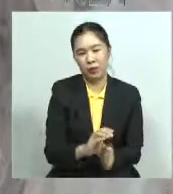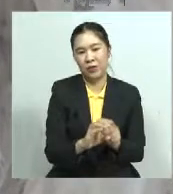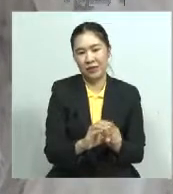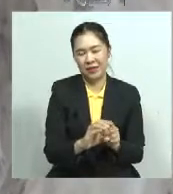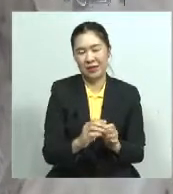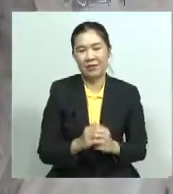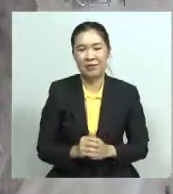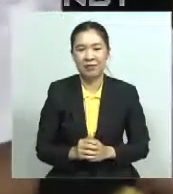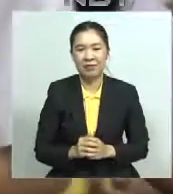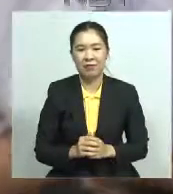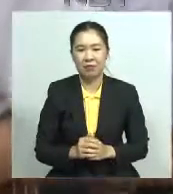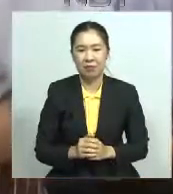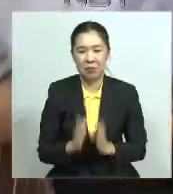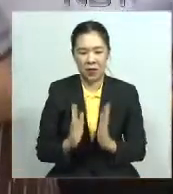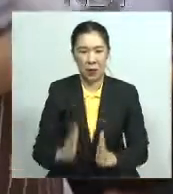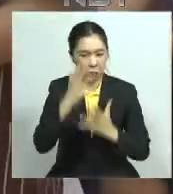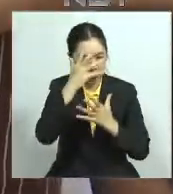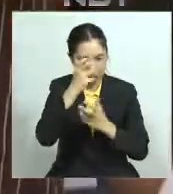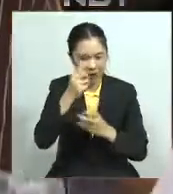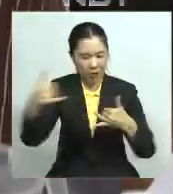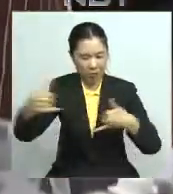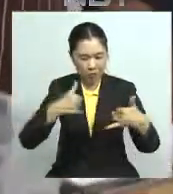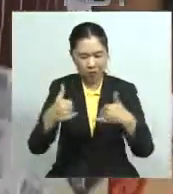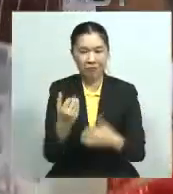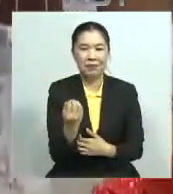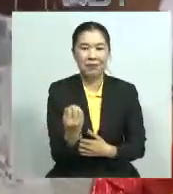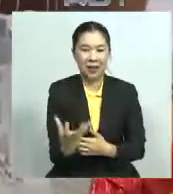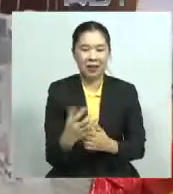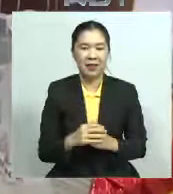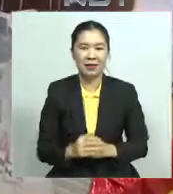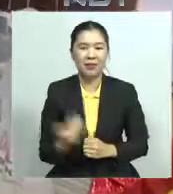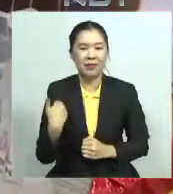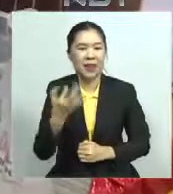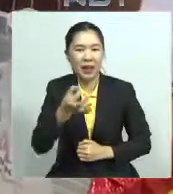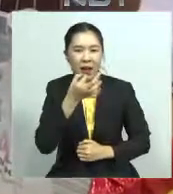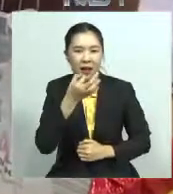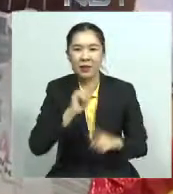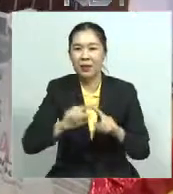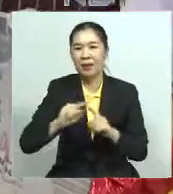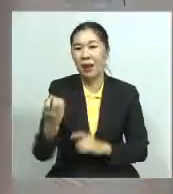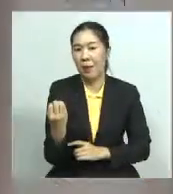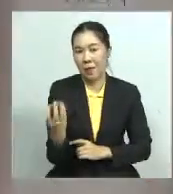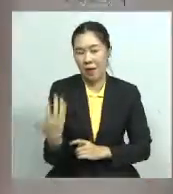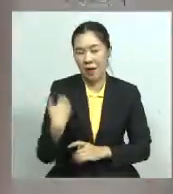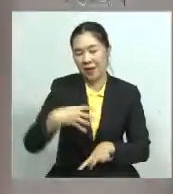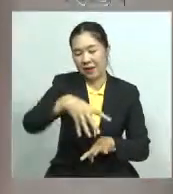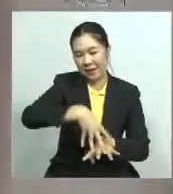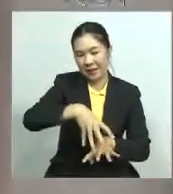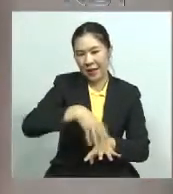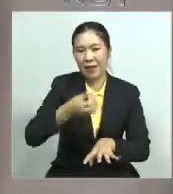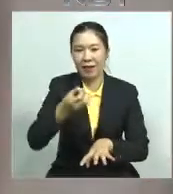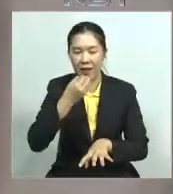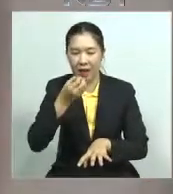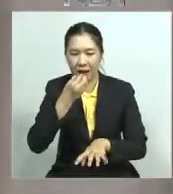ป็นอีกหนึ่งบูธนะครับที่หลายท่านสนใจมาเยี่ยมชมกันนะครับแล้วก็ยังมีอีกหลากหลายอาชีพมากมายนะครับเครื่องจักรสานอาหารของ